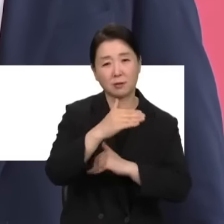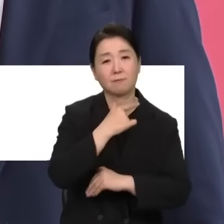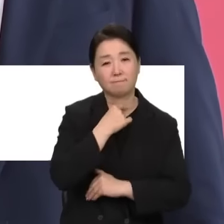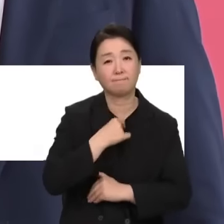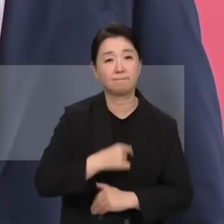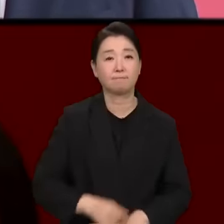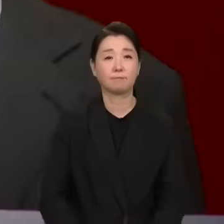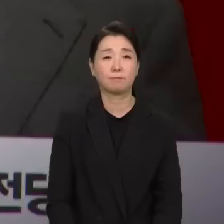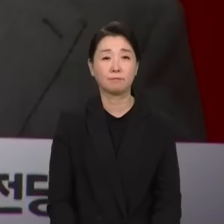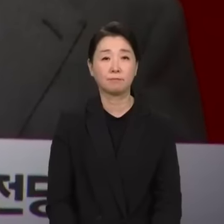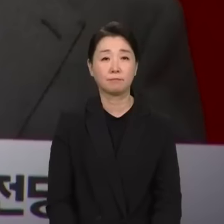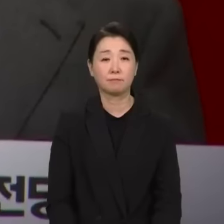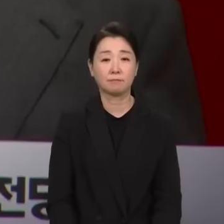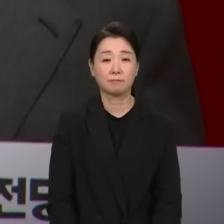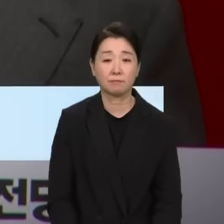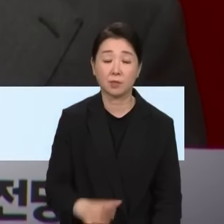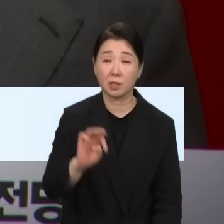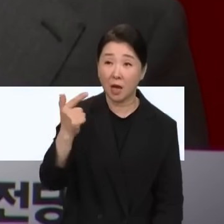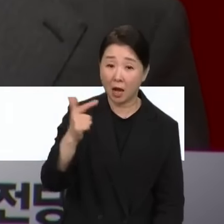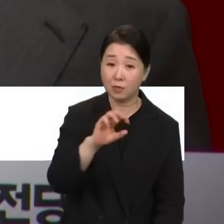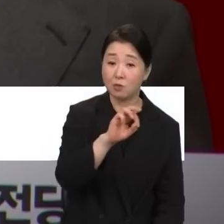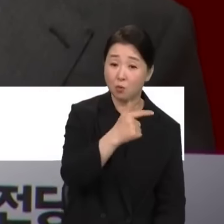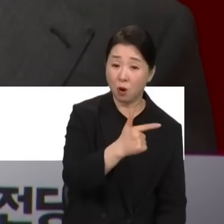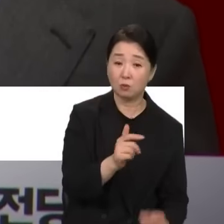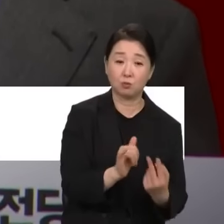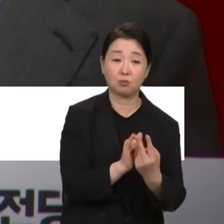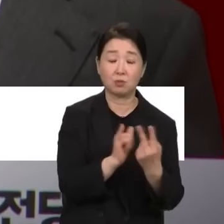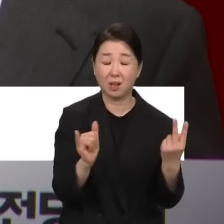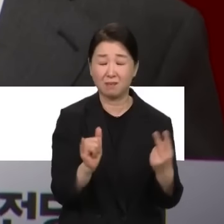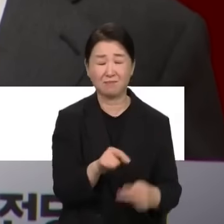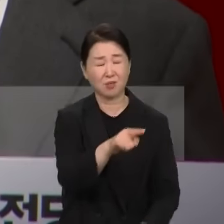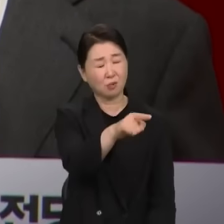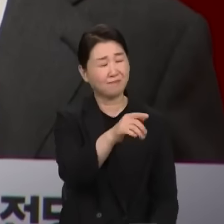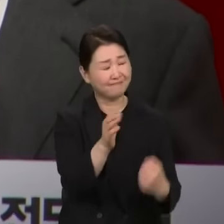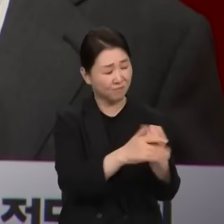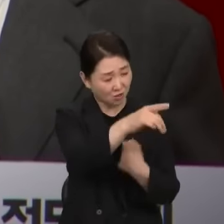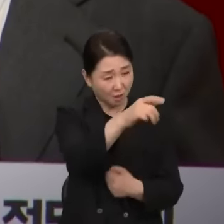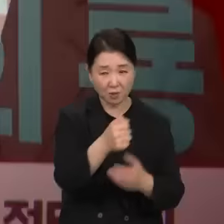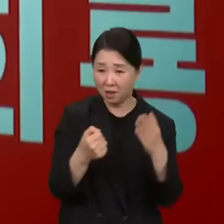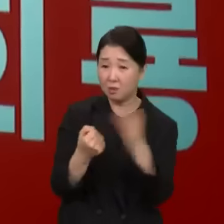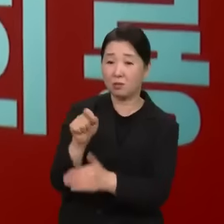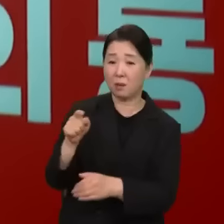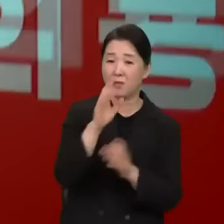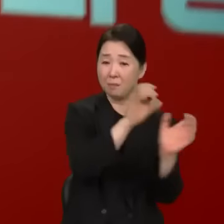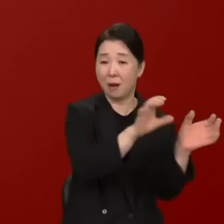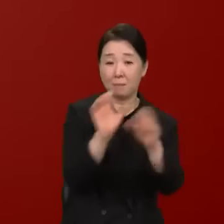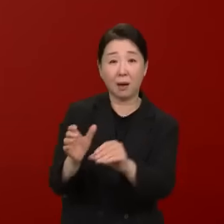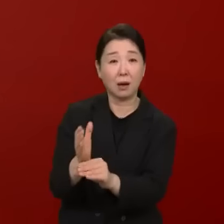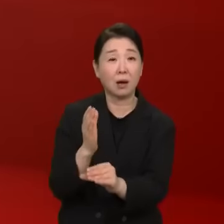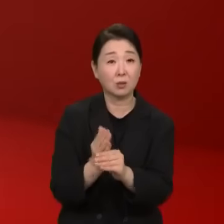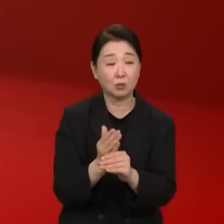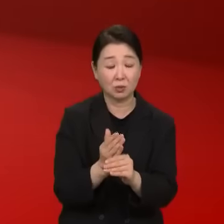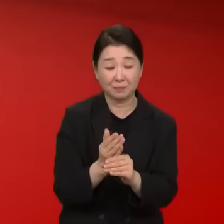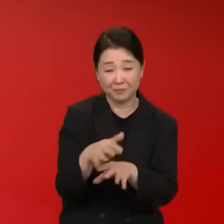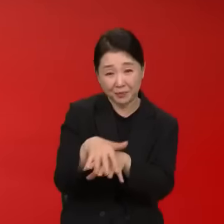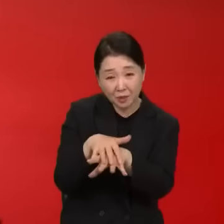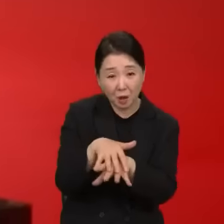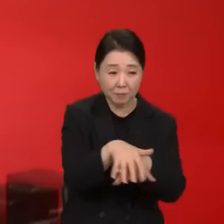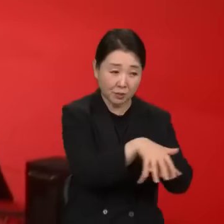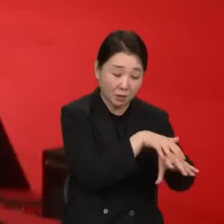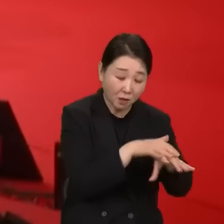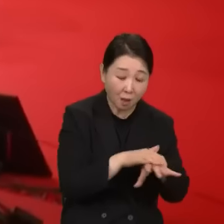진행되기를. 하지만 한동훈, 원희룡 후보 측은 남탓 공방을 벌였습니다. 두 캠프 모두 당 선관위에